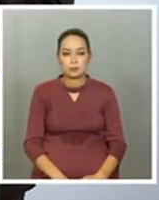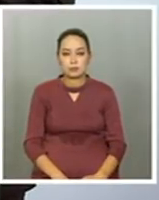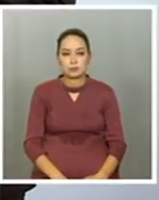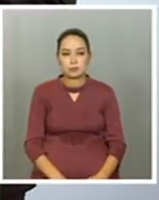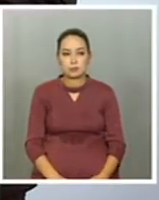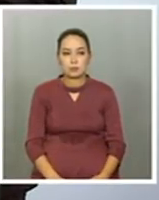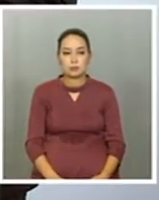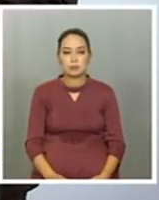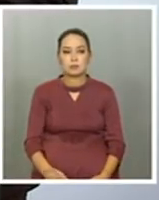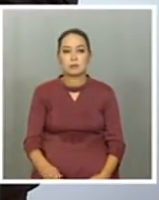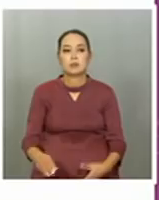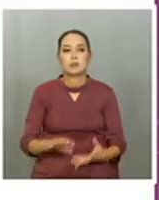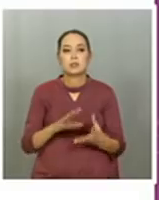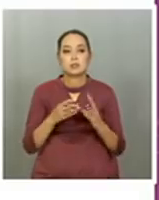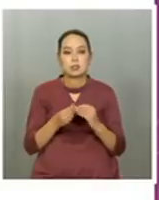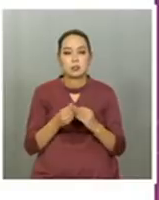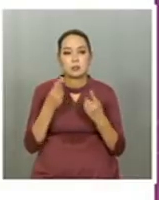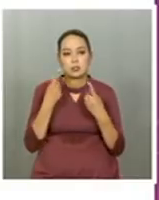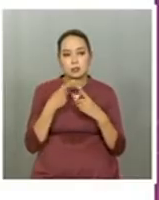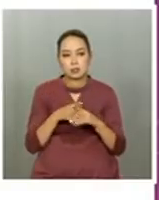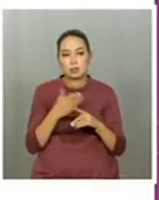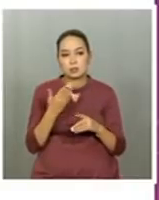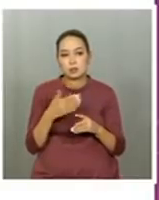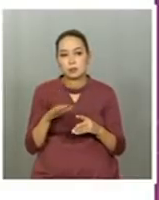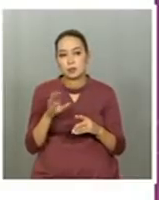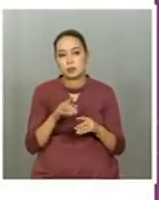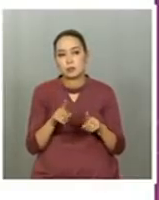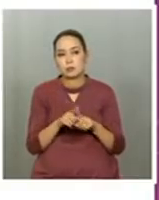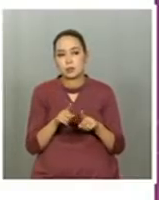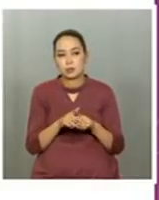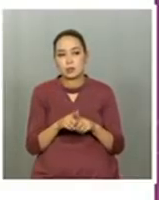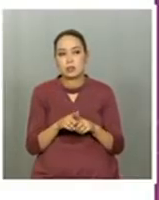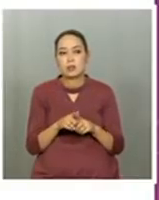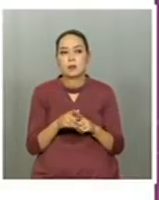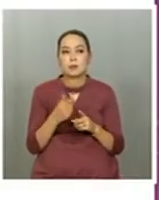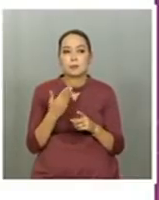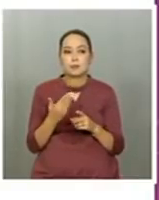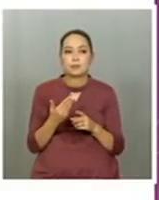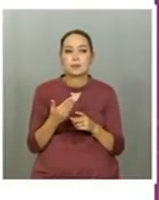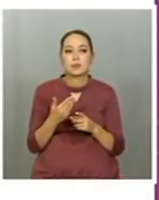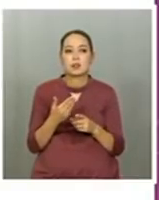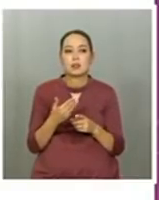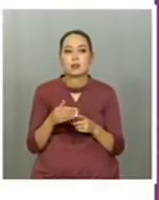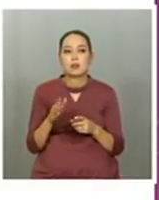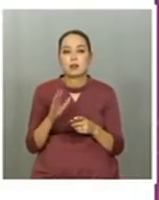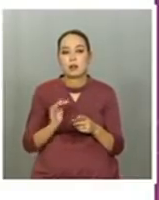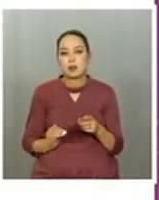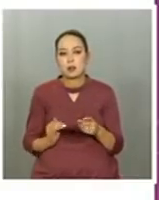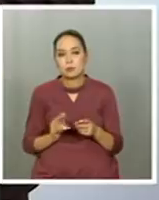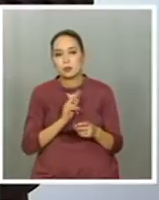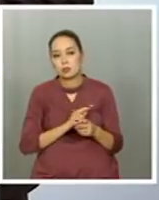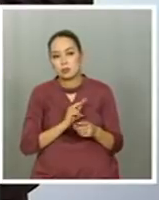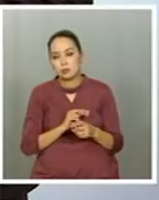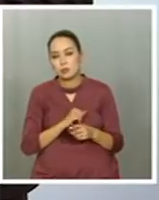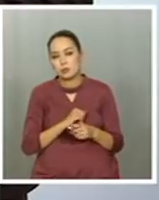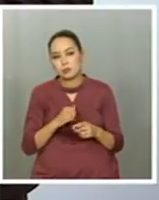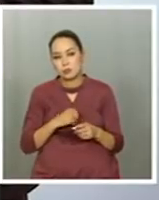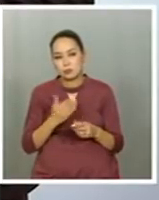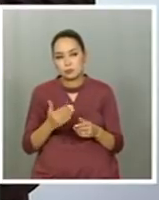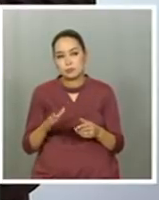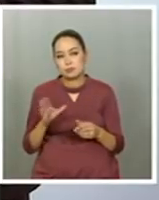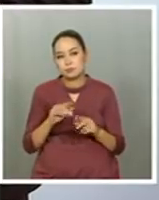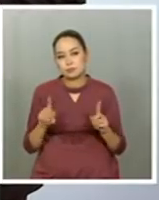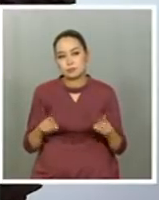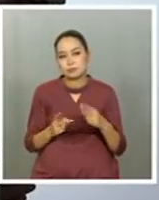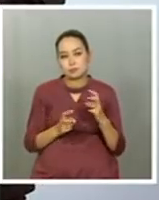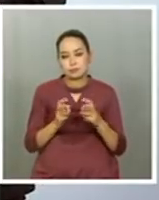жалпы технологияларды, капиталды және ресурсты өзіне жинақтай алатын орталыққа айналдыру мәселесі ең бірінші мәселе болып